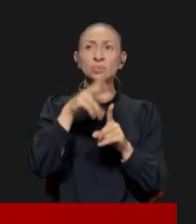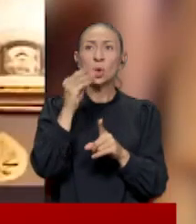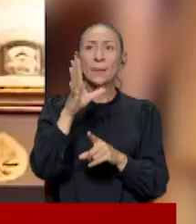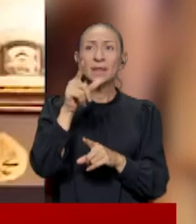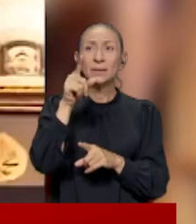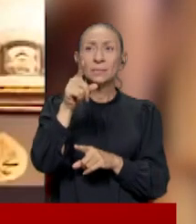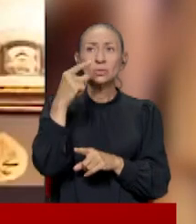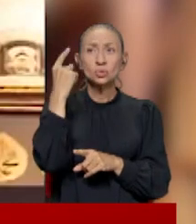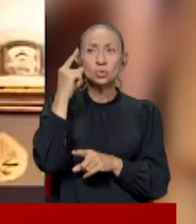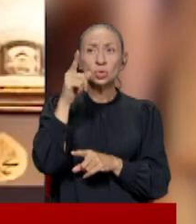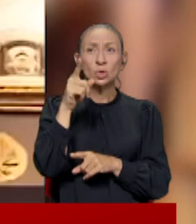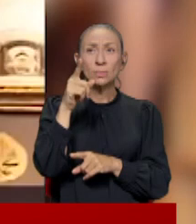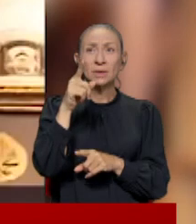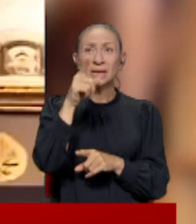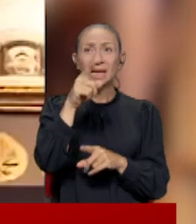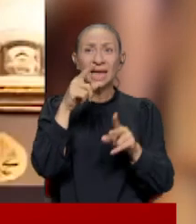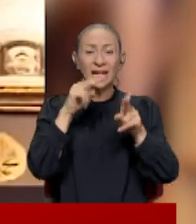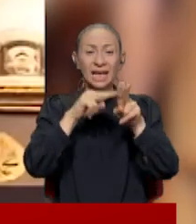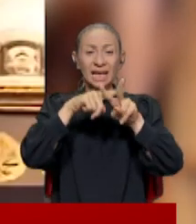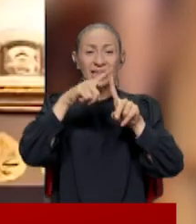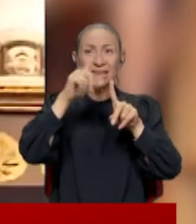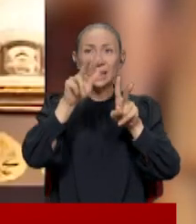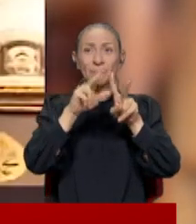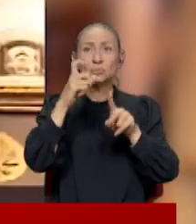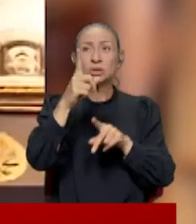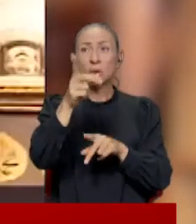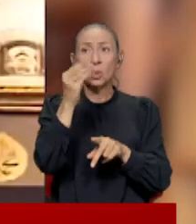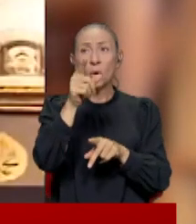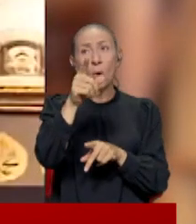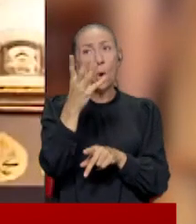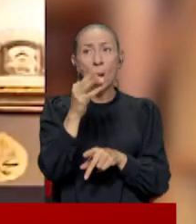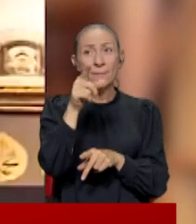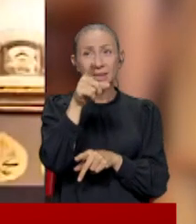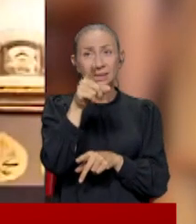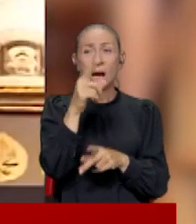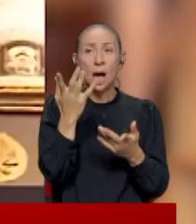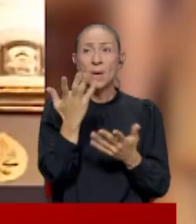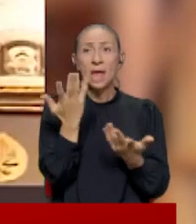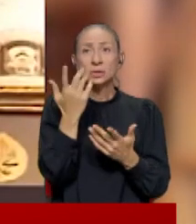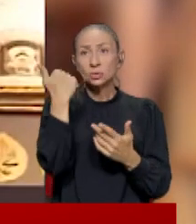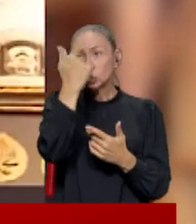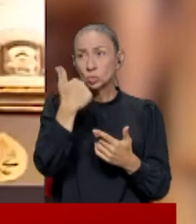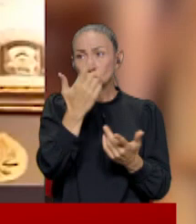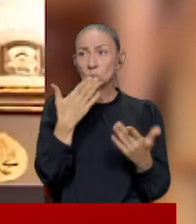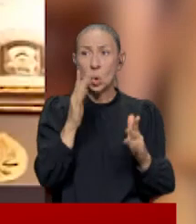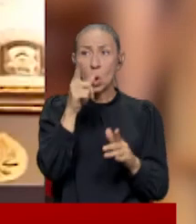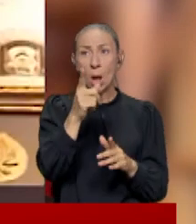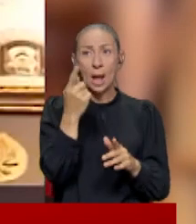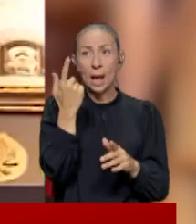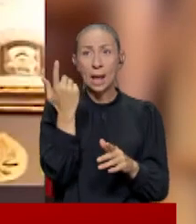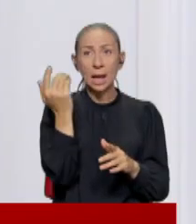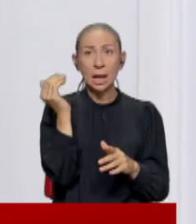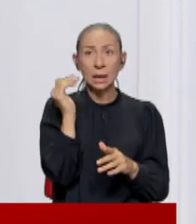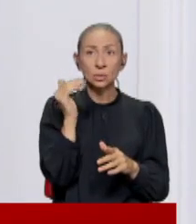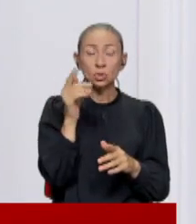mi acaba diye düşünüyorum. Ekranda katılımcı diye bir şey var. Belki o olabilir ama henüz görüntü yok. Belki